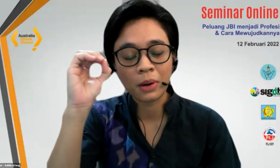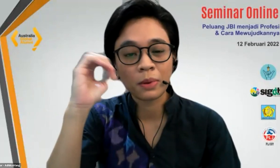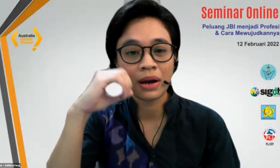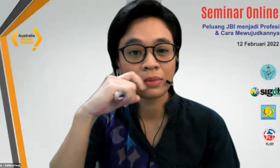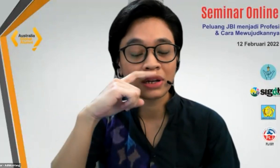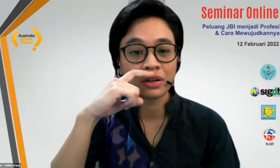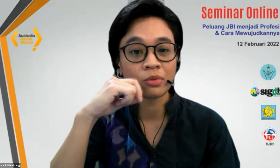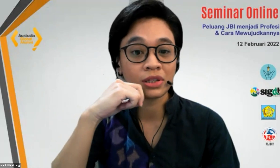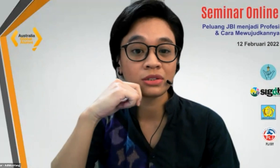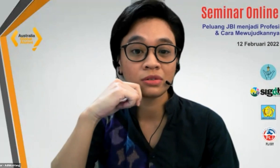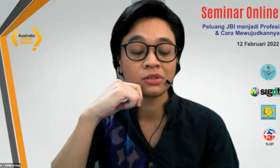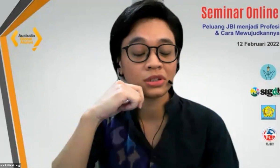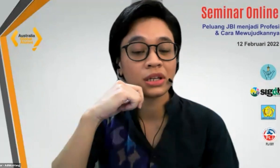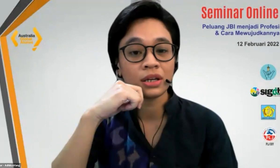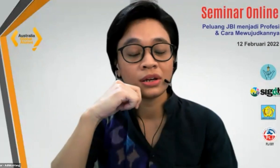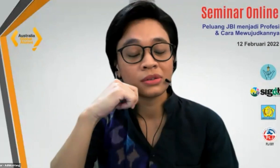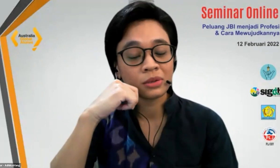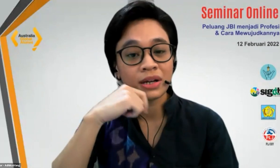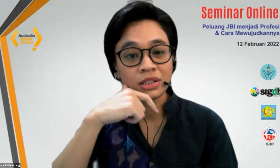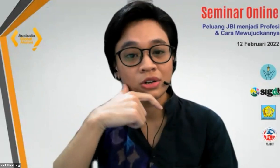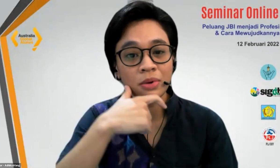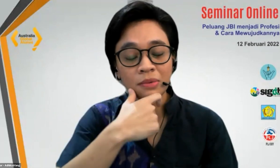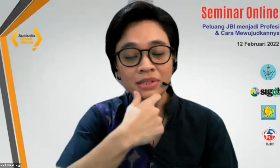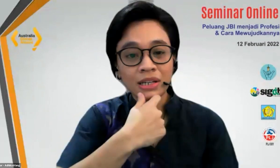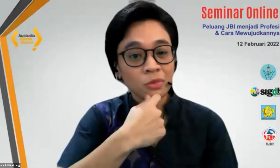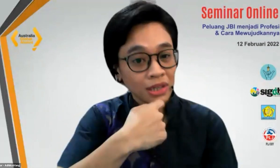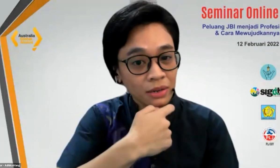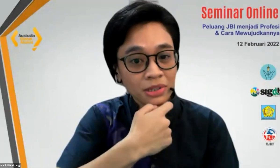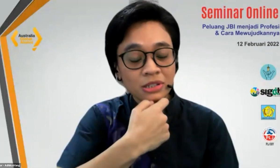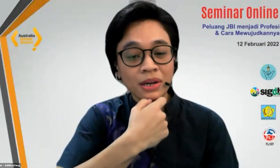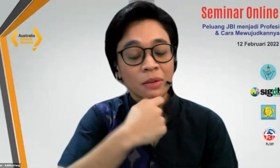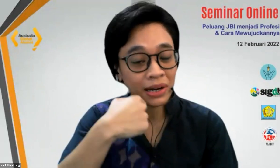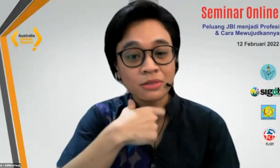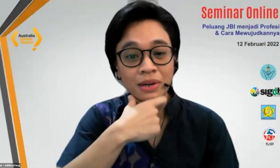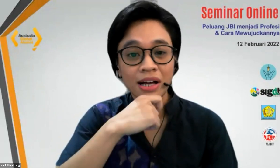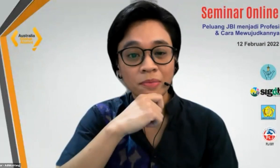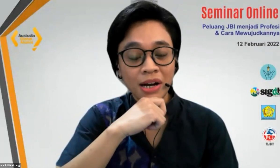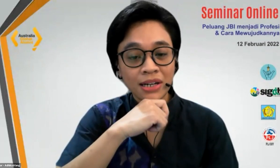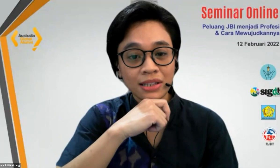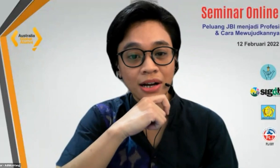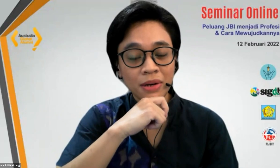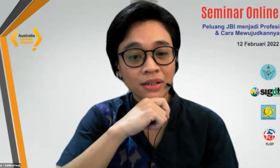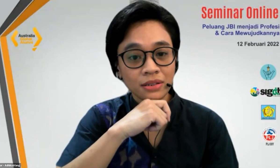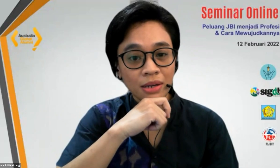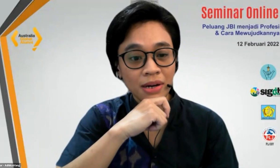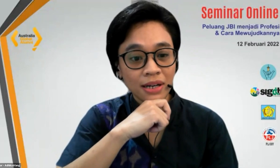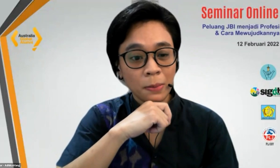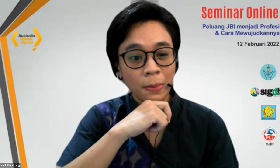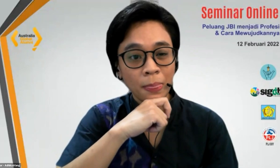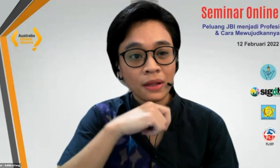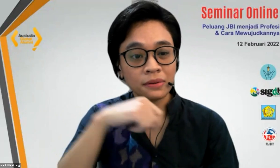Bagaimana pemahaman dari komunitas kualitas diri Terima kasih jawaban yang masa di mungkin dari marxisme Ismail Apakah ada tanggapan